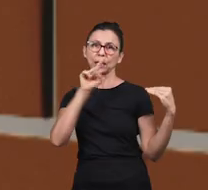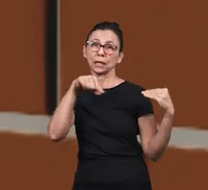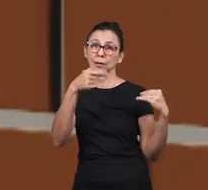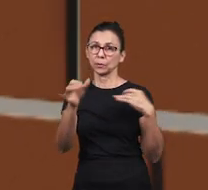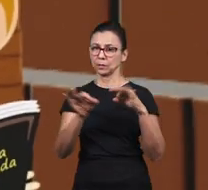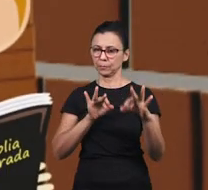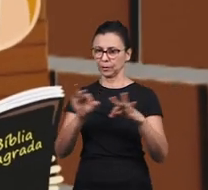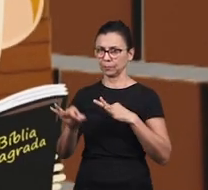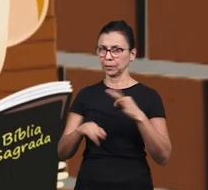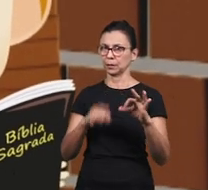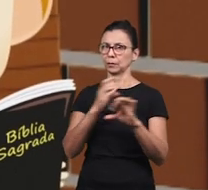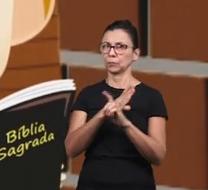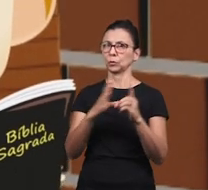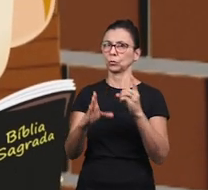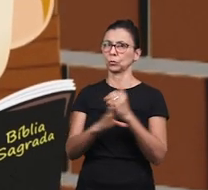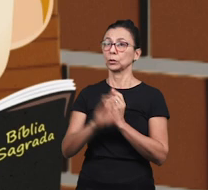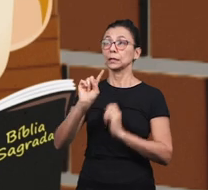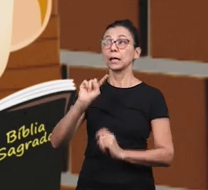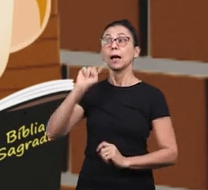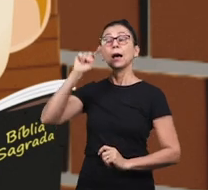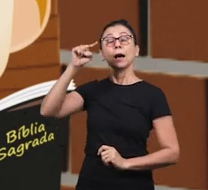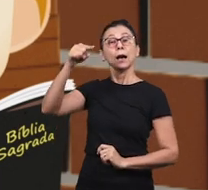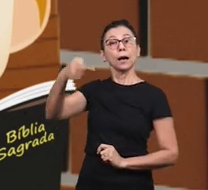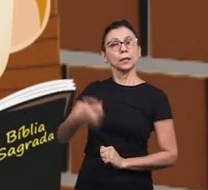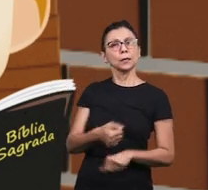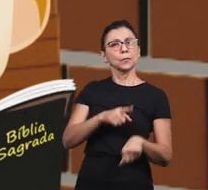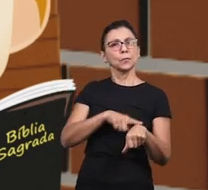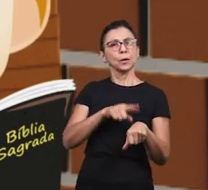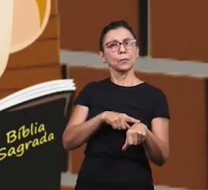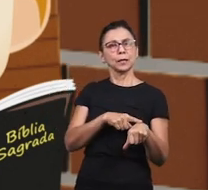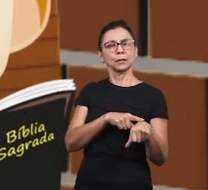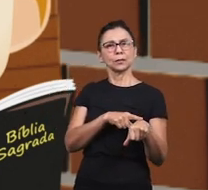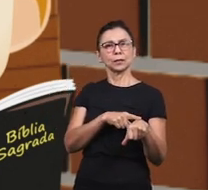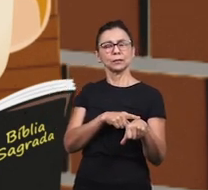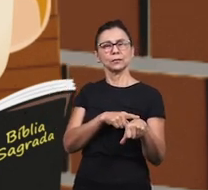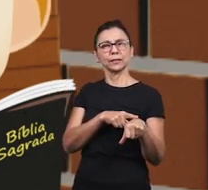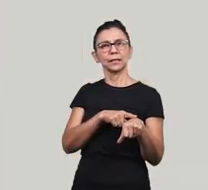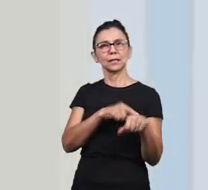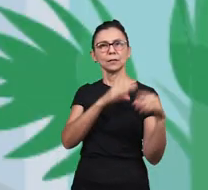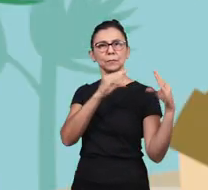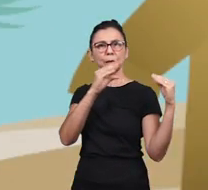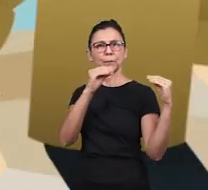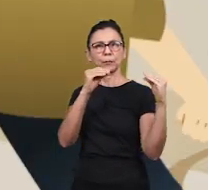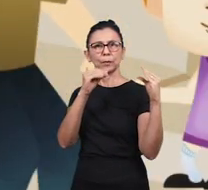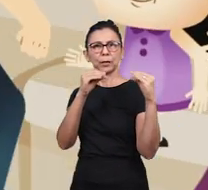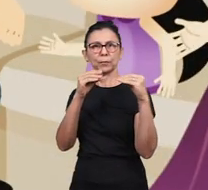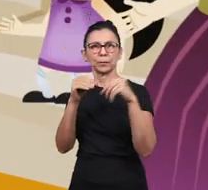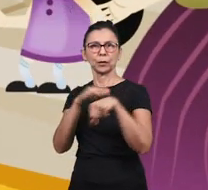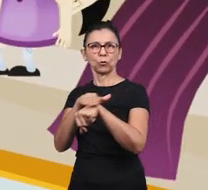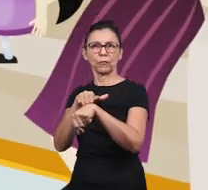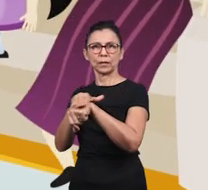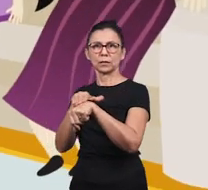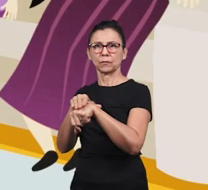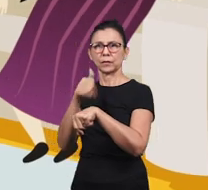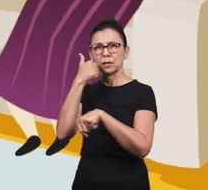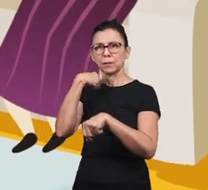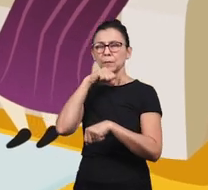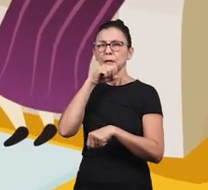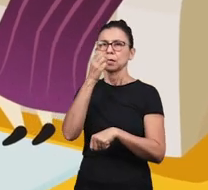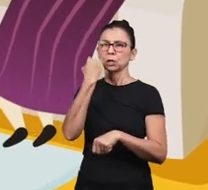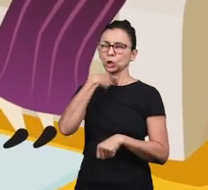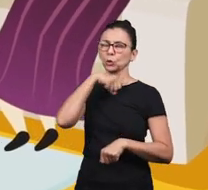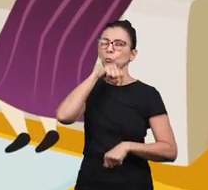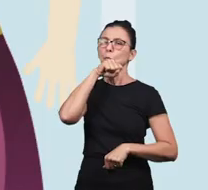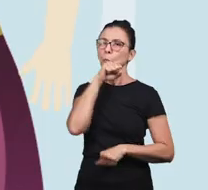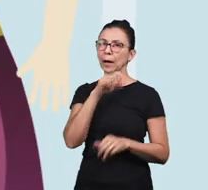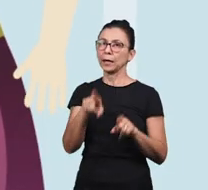pour le culte. Après le culte, Héloïse participe d'un moment de conversation avec les parents, raconte comment s'est passée la journée et